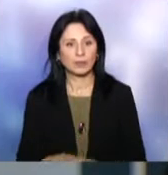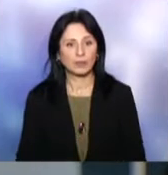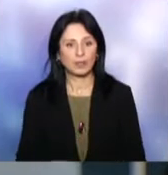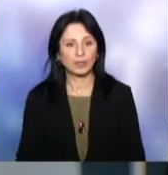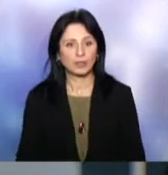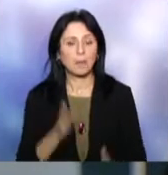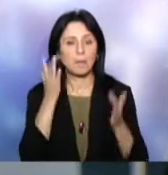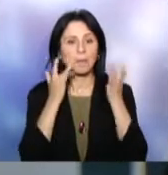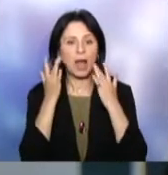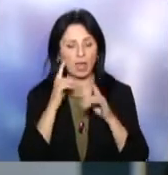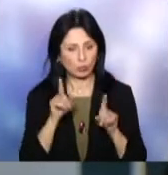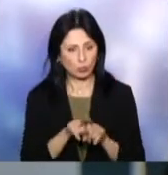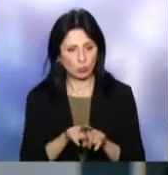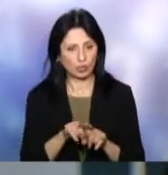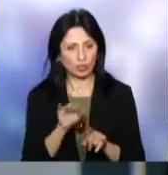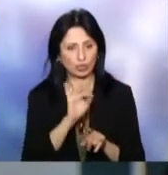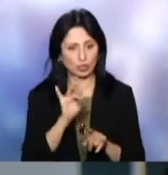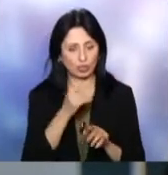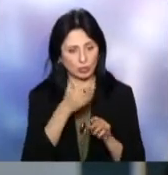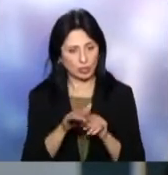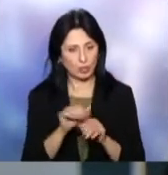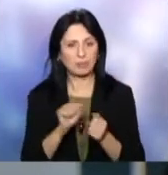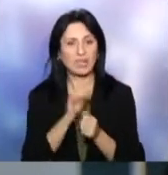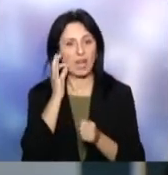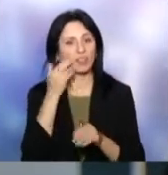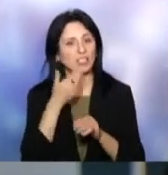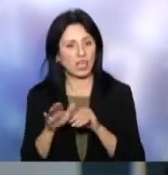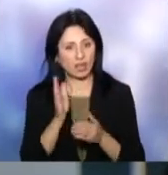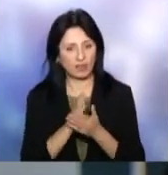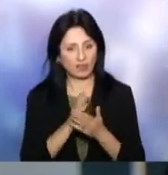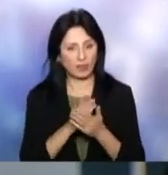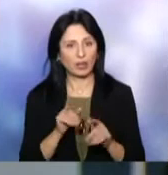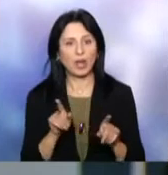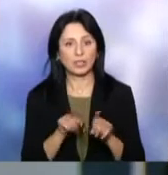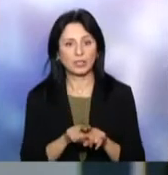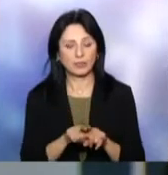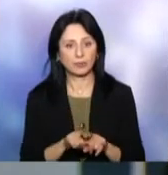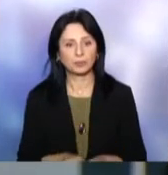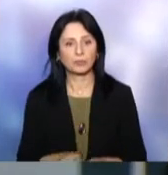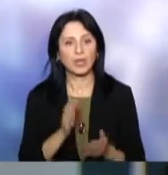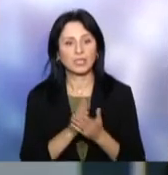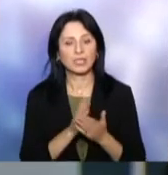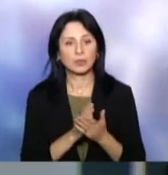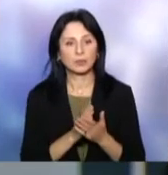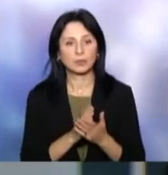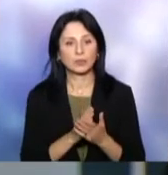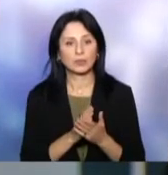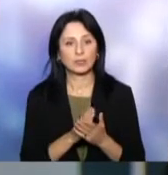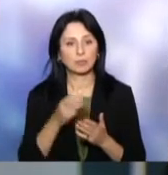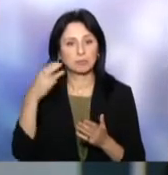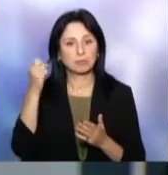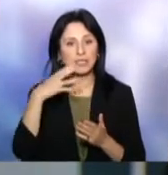დეკორატიული მაკიაჟისთვის ცხიმიანი კანისთვის ცალკე, მშრალი კანისთვის ცალკე. აგრეთვე არსებობს მზის